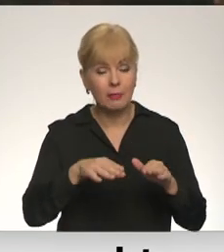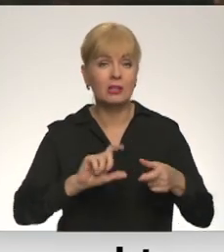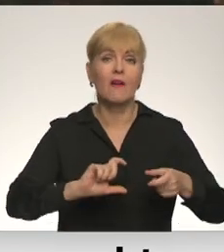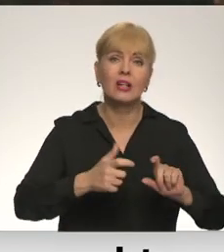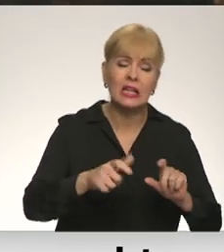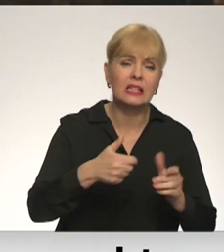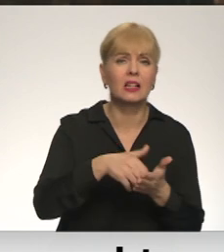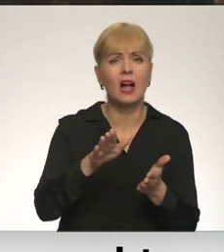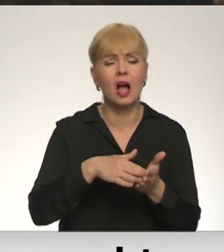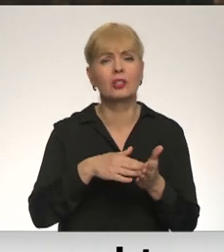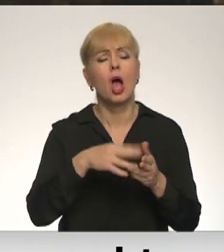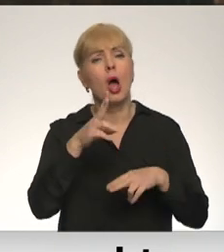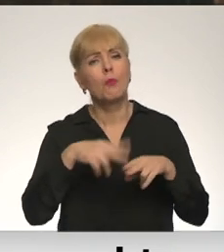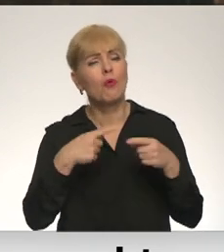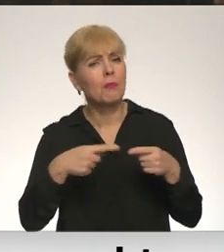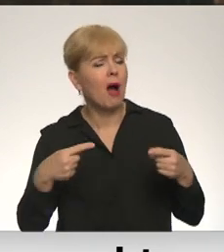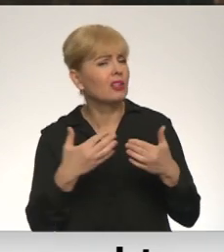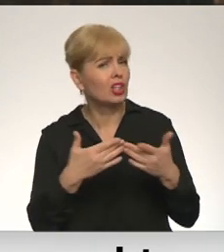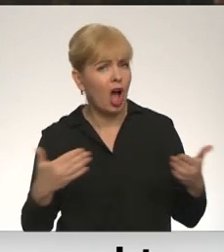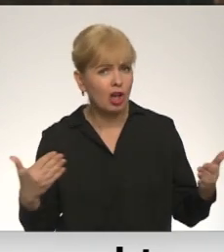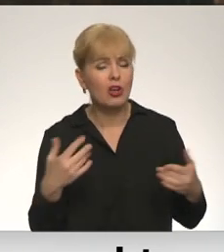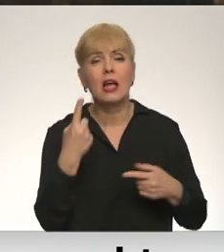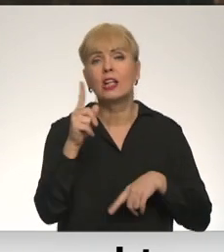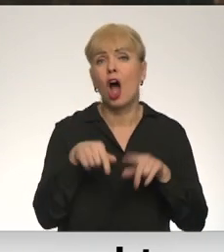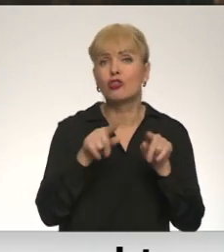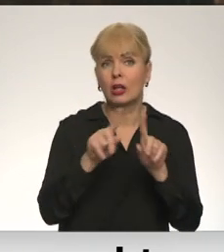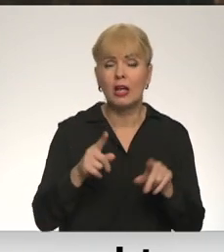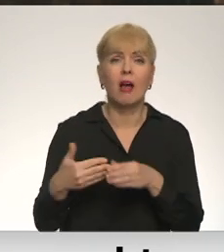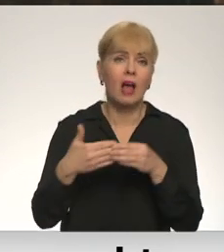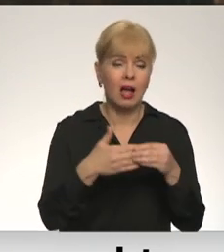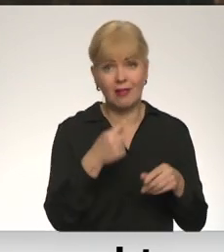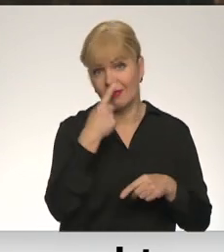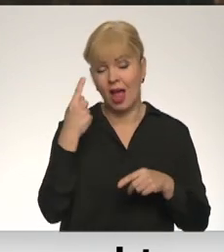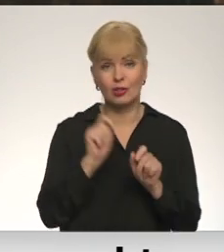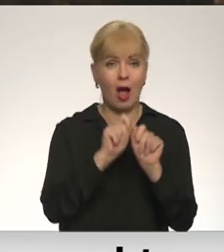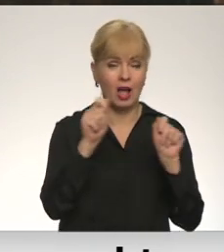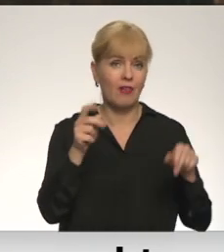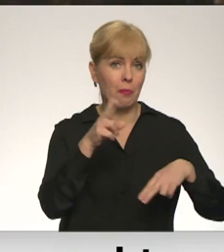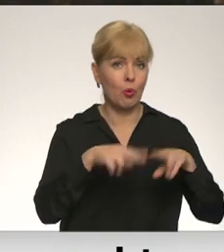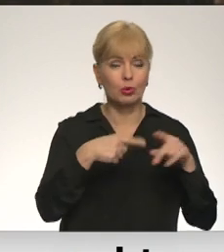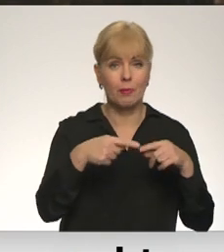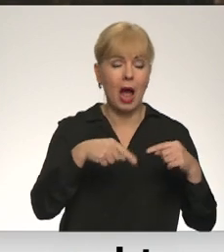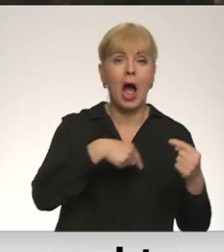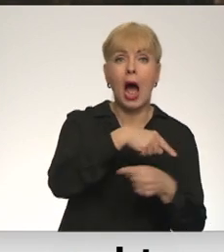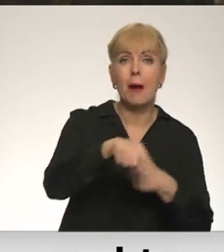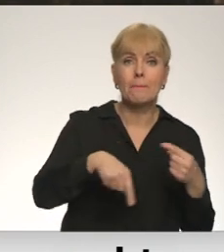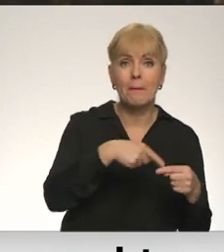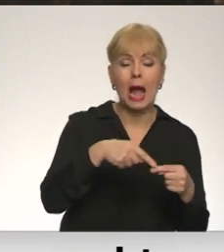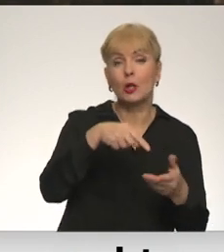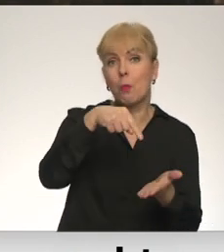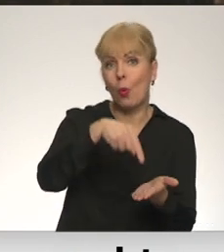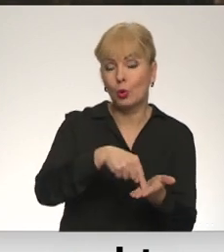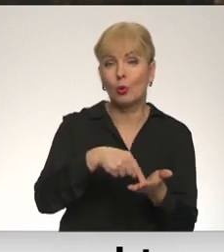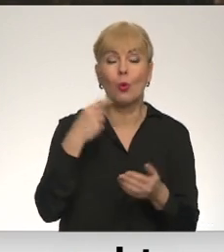dažādas būvmateriālu saistvielas. Tās ir tikai dažas no lietām, kas atnestas uz nesen atvērto būvmateriālu apmaiņas punktu Kuldīgā.